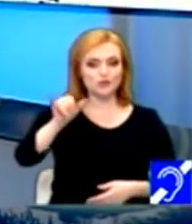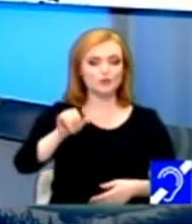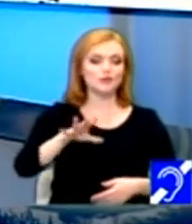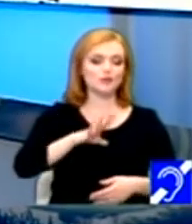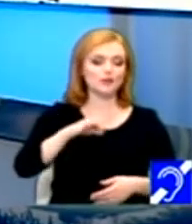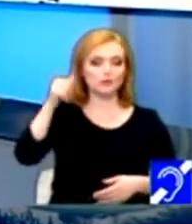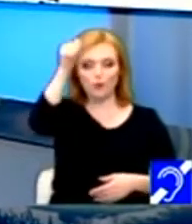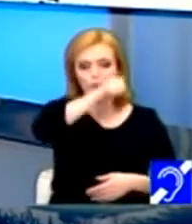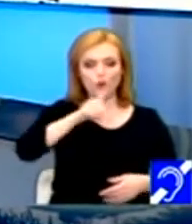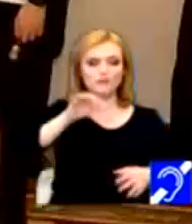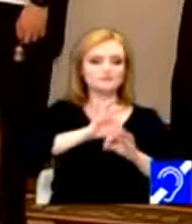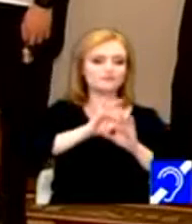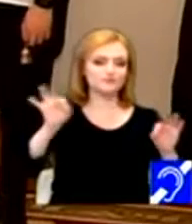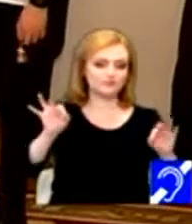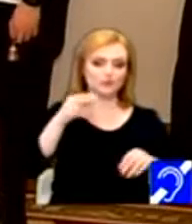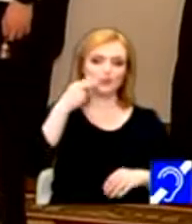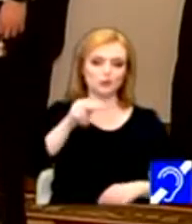nou spornic.